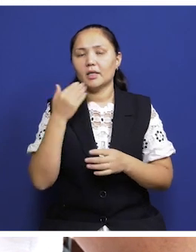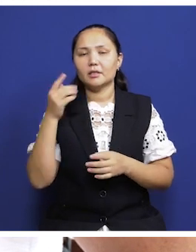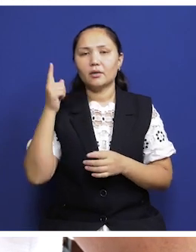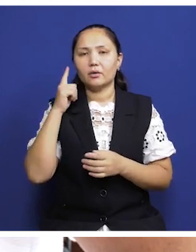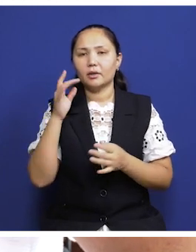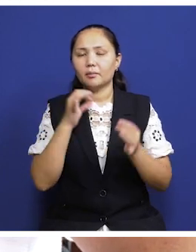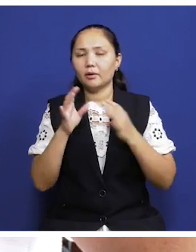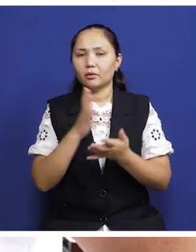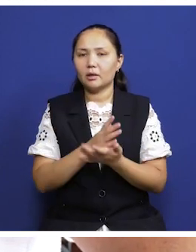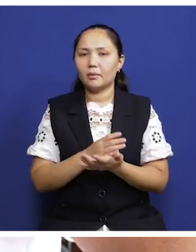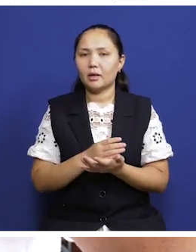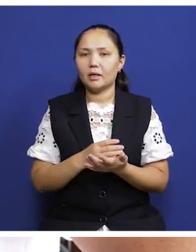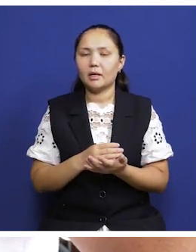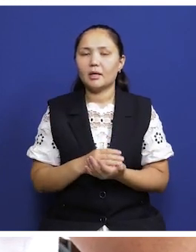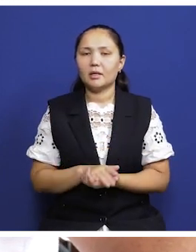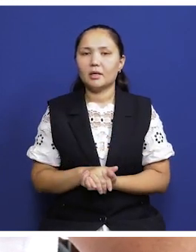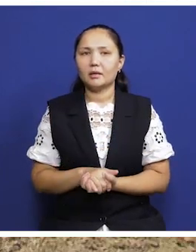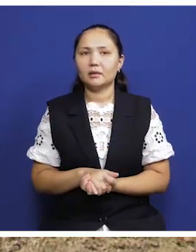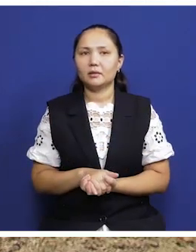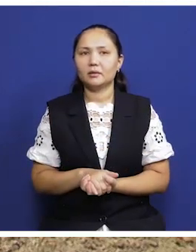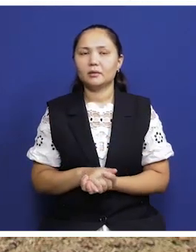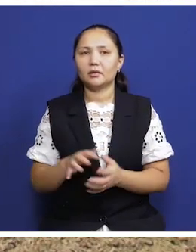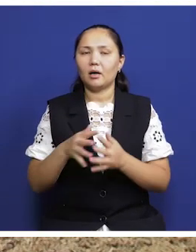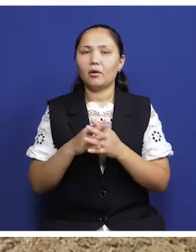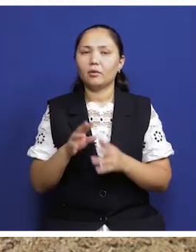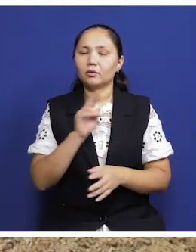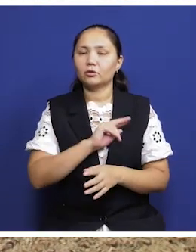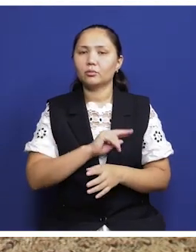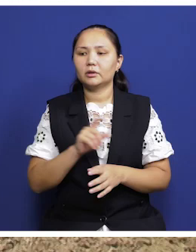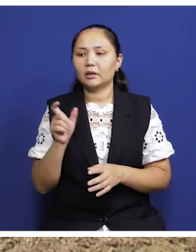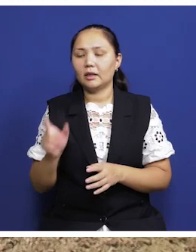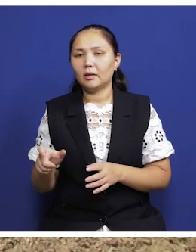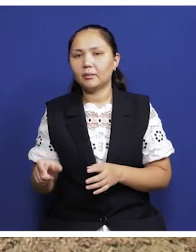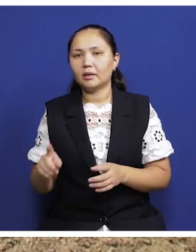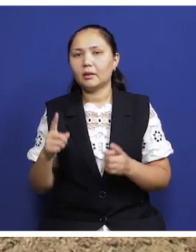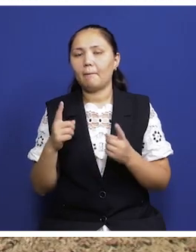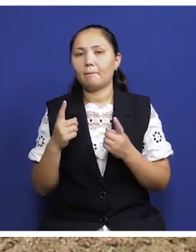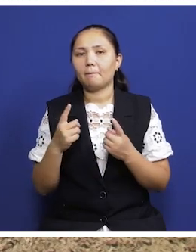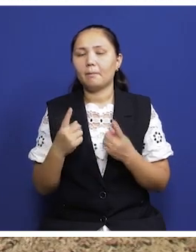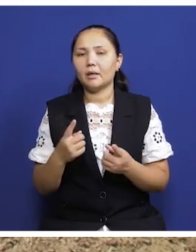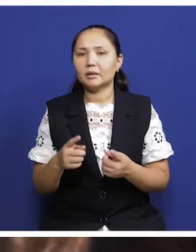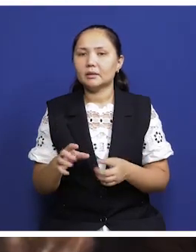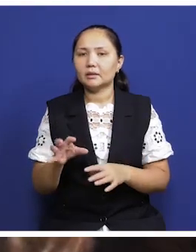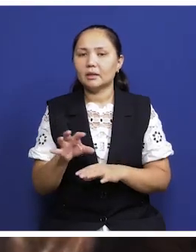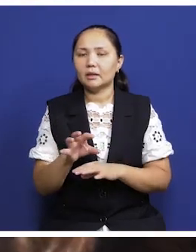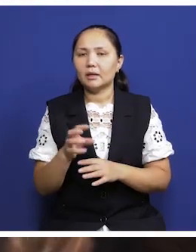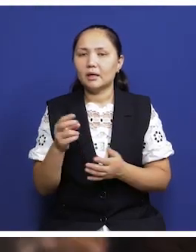сондай әрекеттер жасап жатқан жағдайымыз бар. Ауыл шаруашылығы қарапайым халықтың басты табыс көзі. Сүтін ішеді, айран құртын